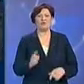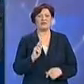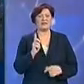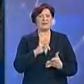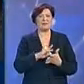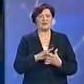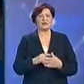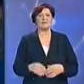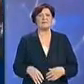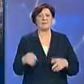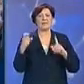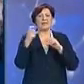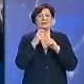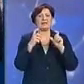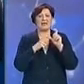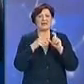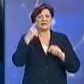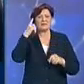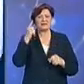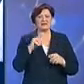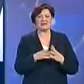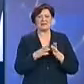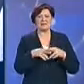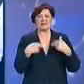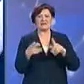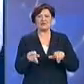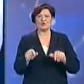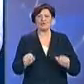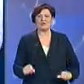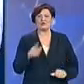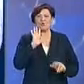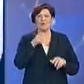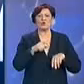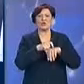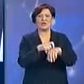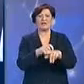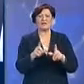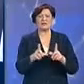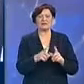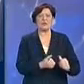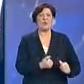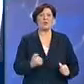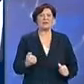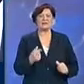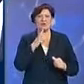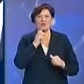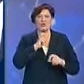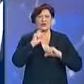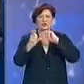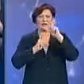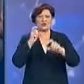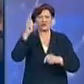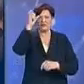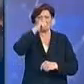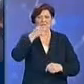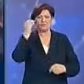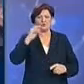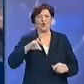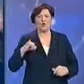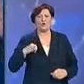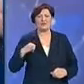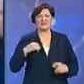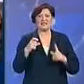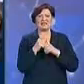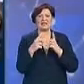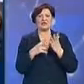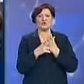mesto. Demokratska stranka smatra da treba da se vrati ona vlast koja može da rukovodi u krizi i koja neće zadoživati Srbiju, poručuju Kikindi Dragan